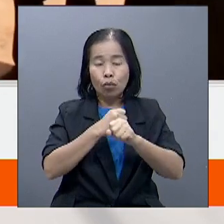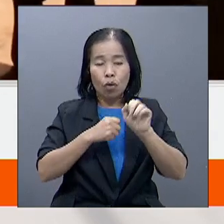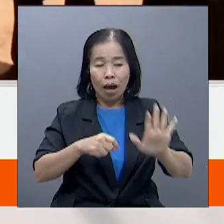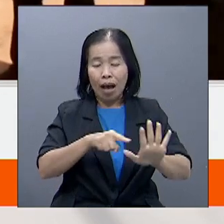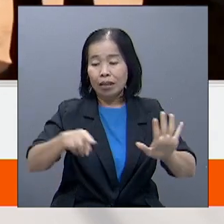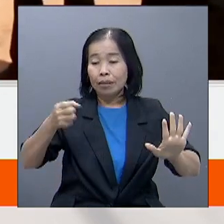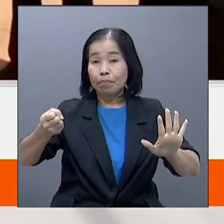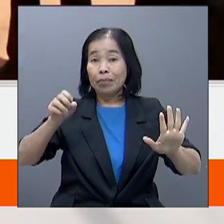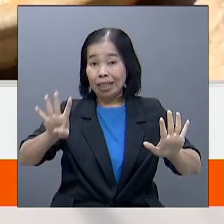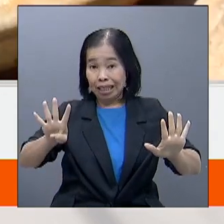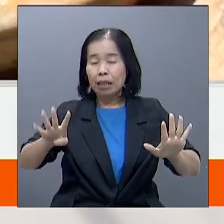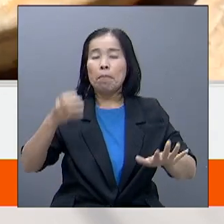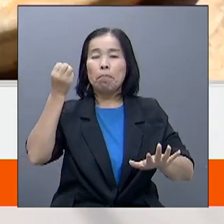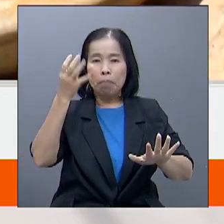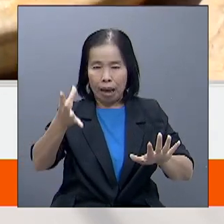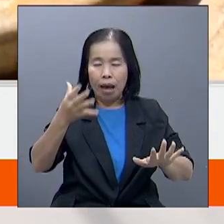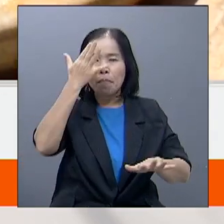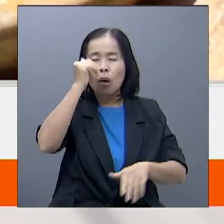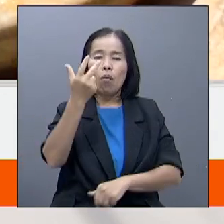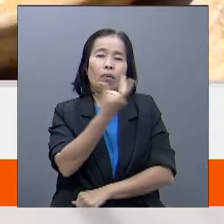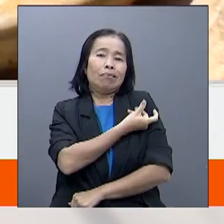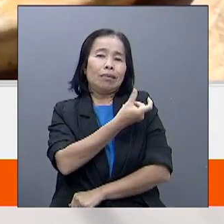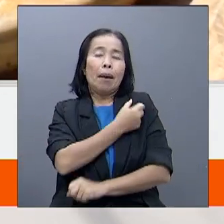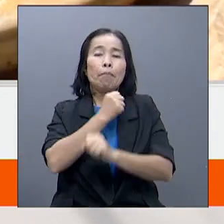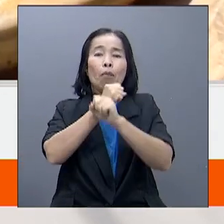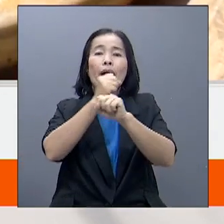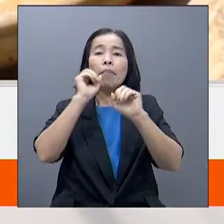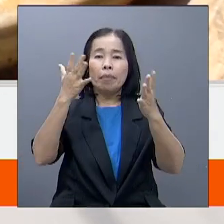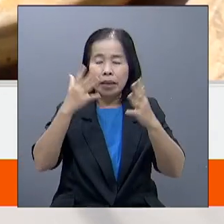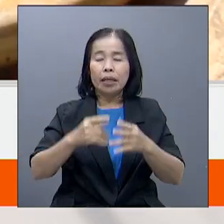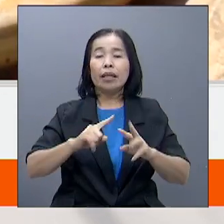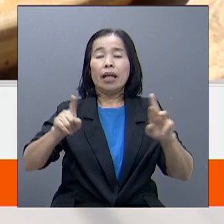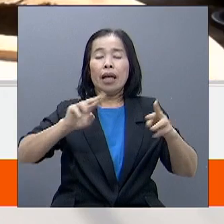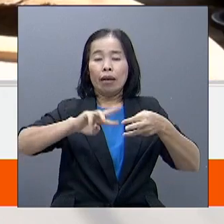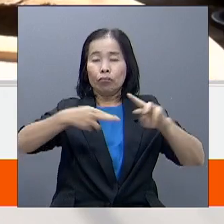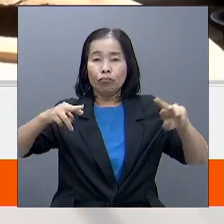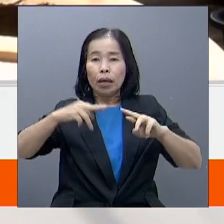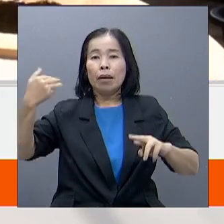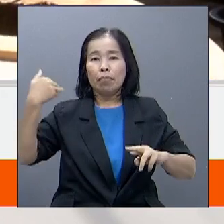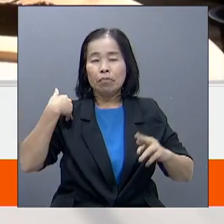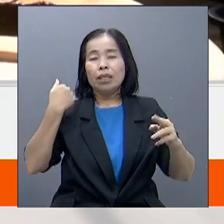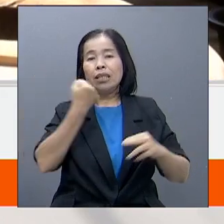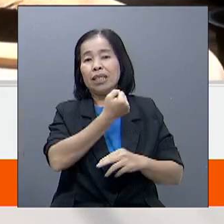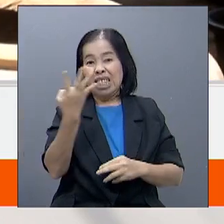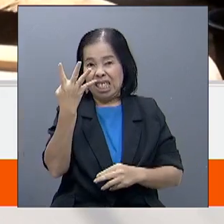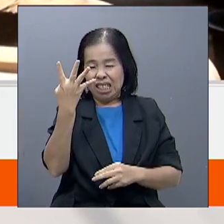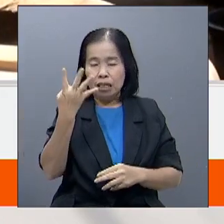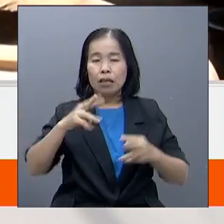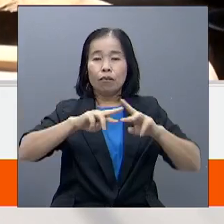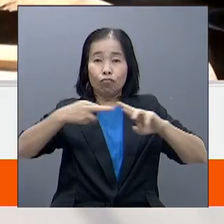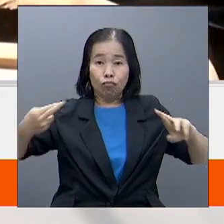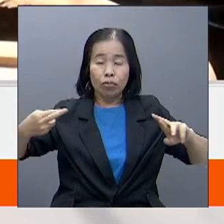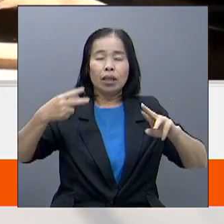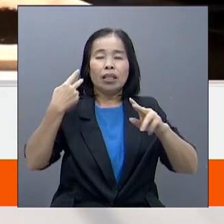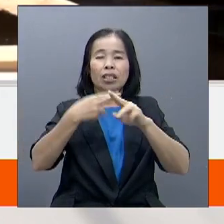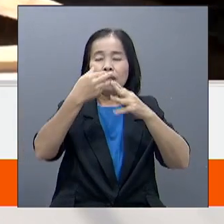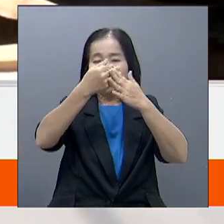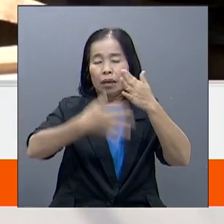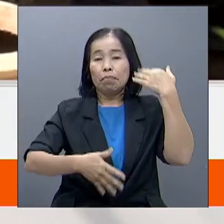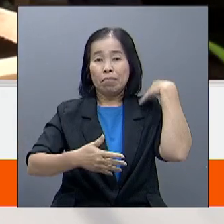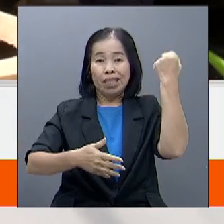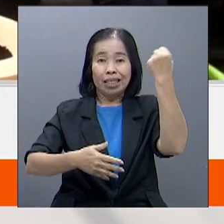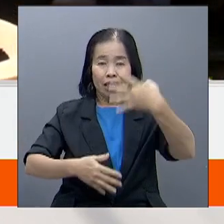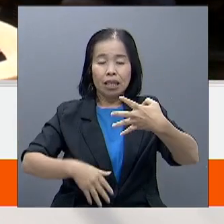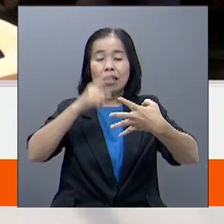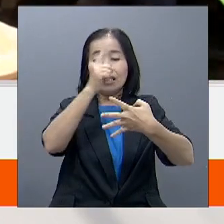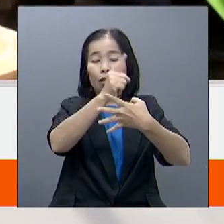ยู่ก็ได้ไข้เลือดออกเนี่ยมี4สายพันธุ์นะครับสายพันธุ์ที่1 2 3 4นะครับนะฮะแล้วก็ค